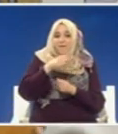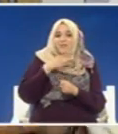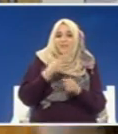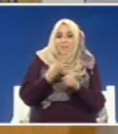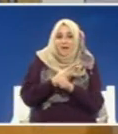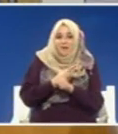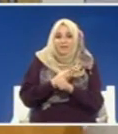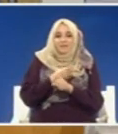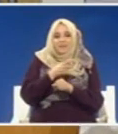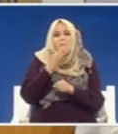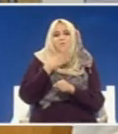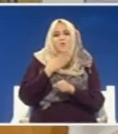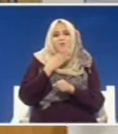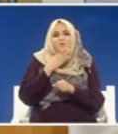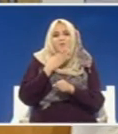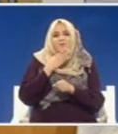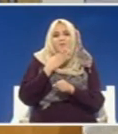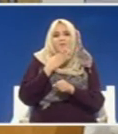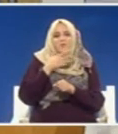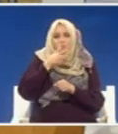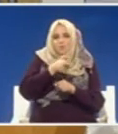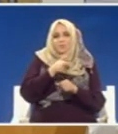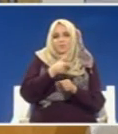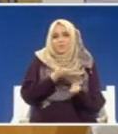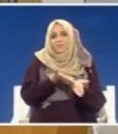ولدهما، يلا أزاحه من طريقهما.